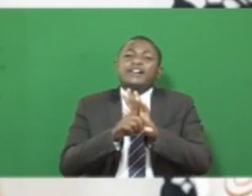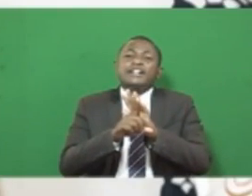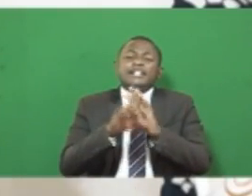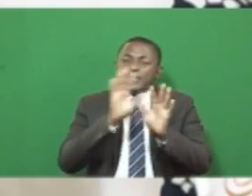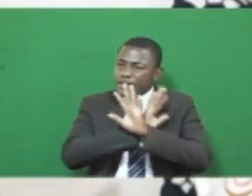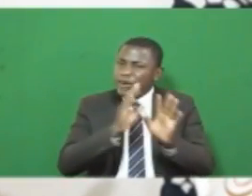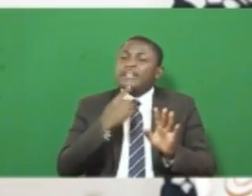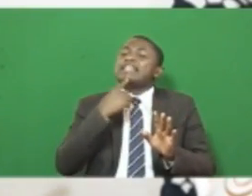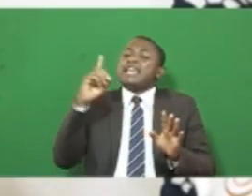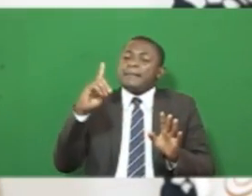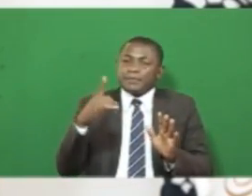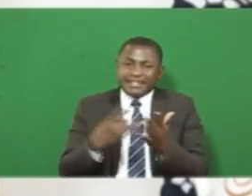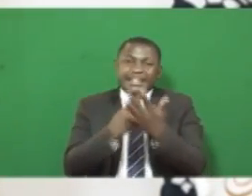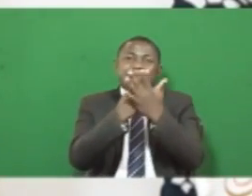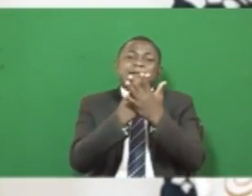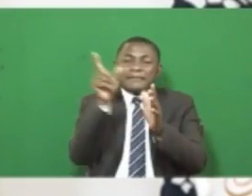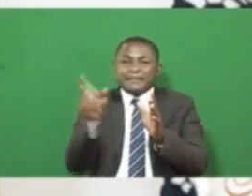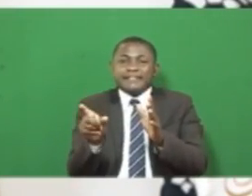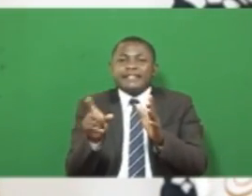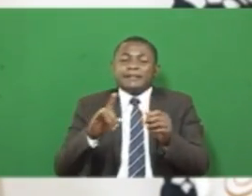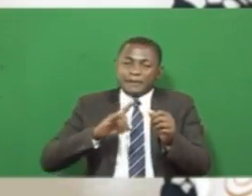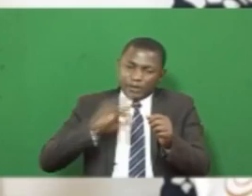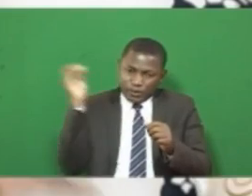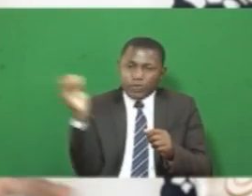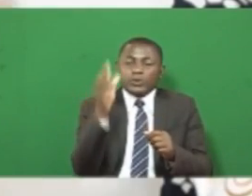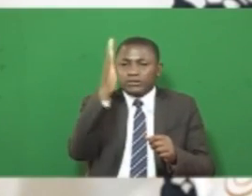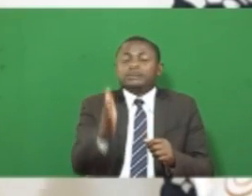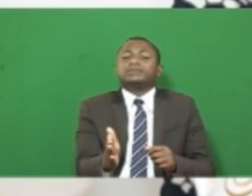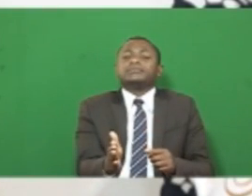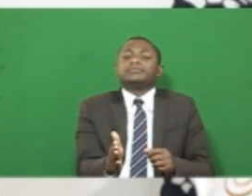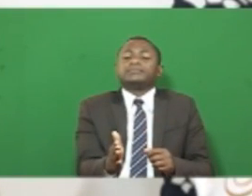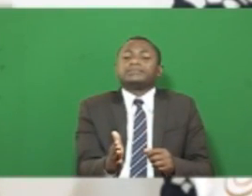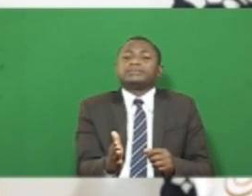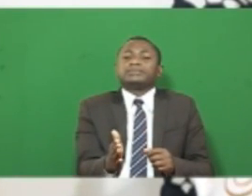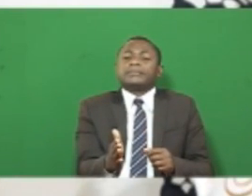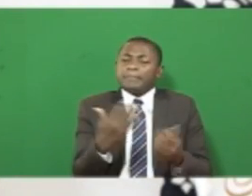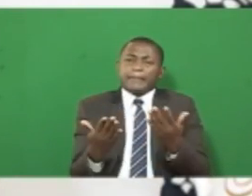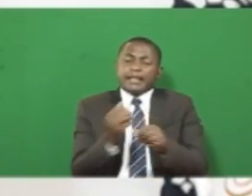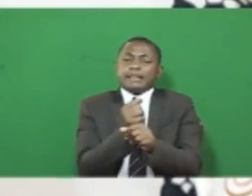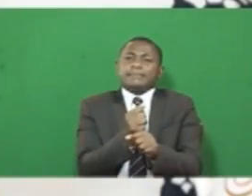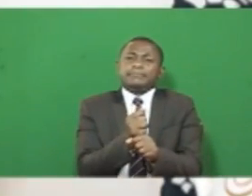Alright. Haugone kuita munhu mutsvene. Maybe